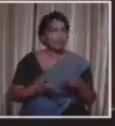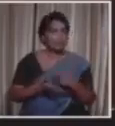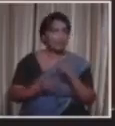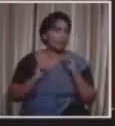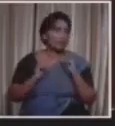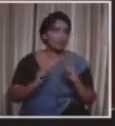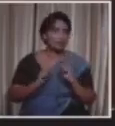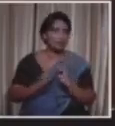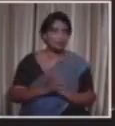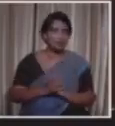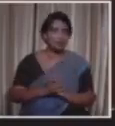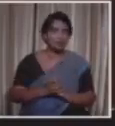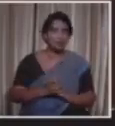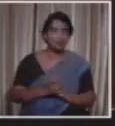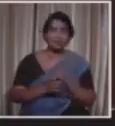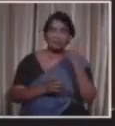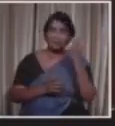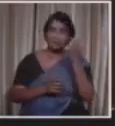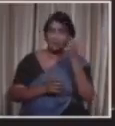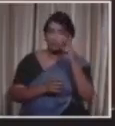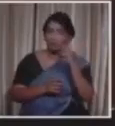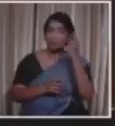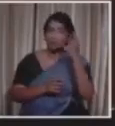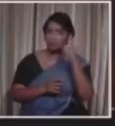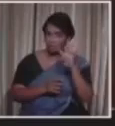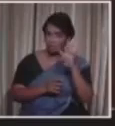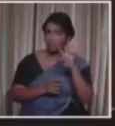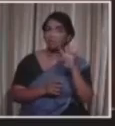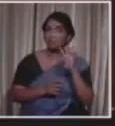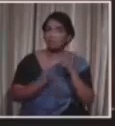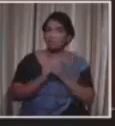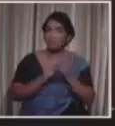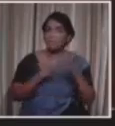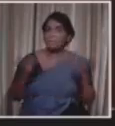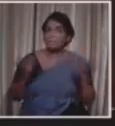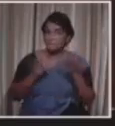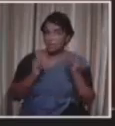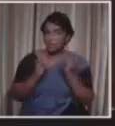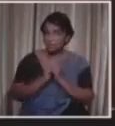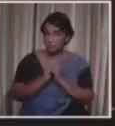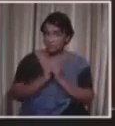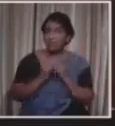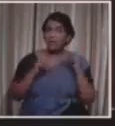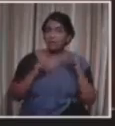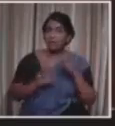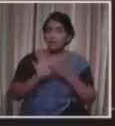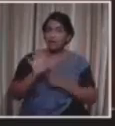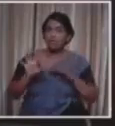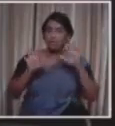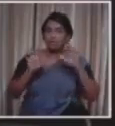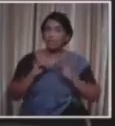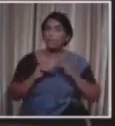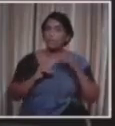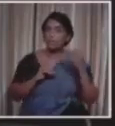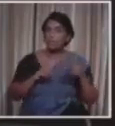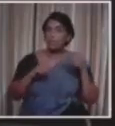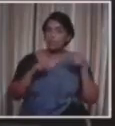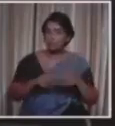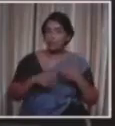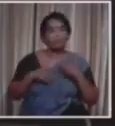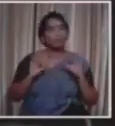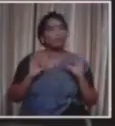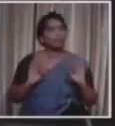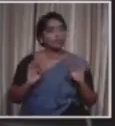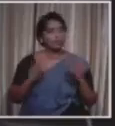මොකද 2013 14 ඉඳන් කරගන්න බැරි වෙච්ච වැඩක් අවුරුදු 9කට පස්සේ අද අපි සූදානම්